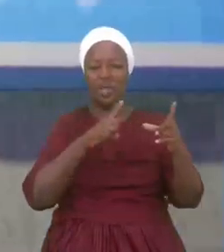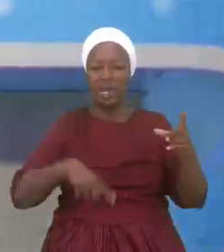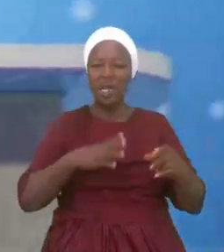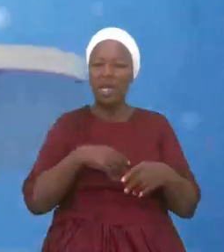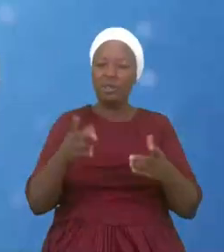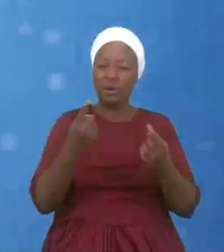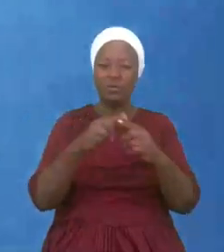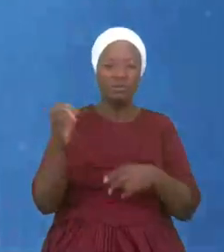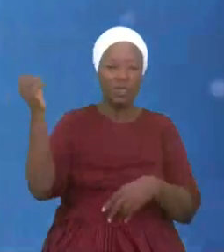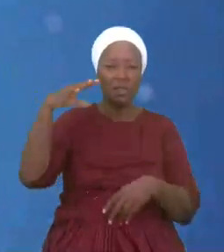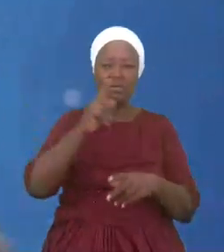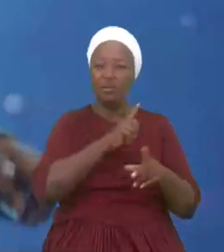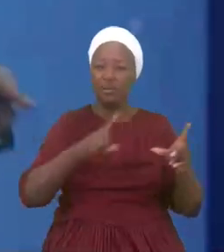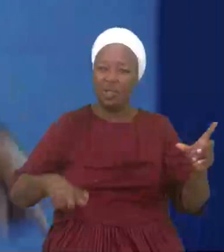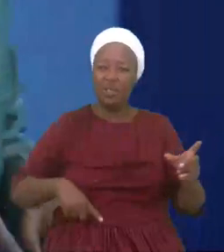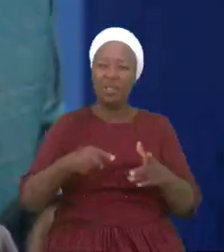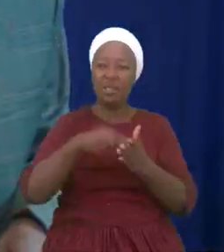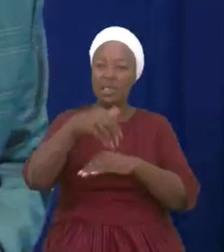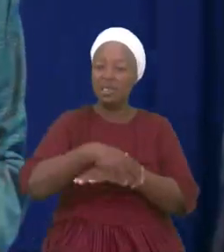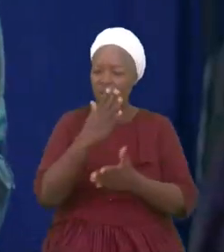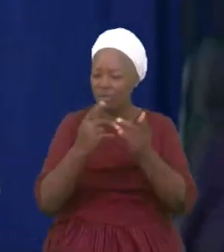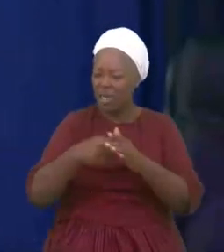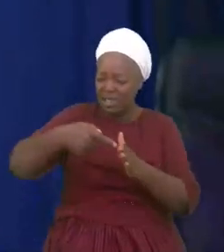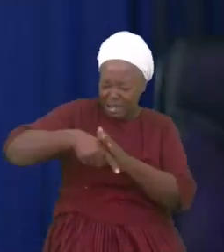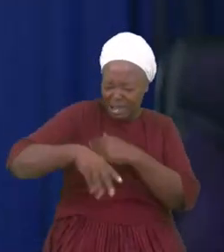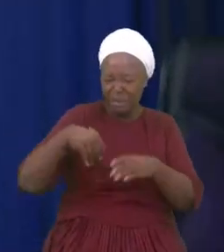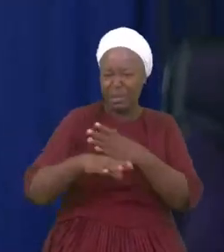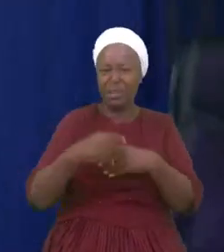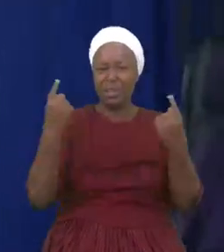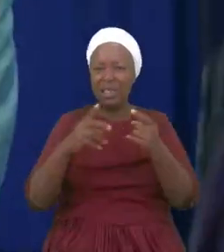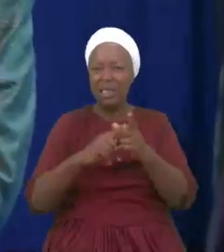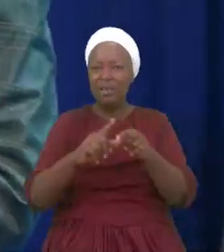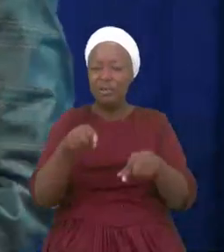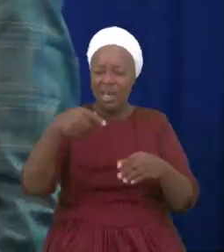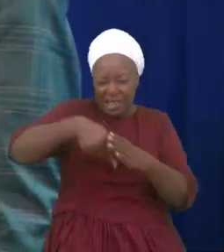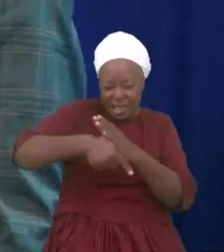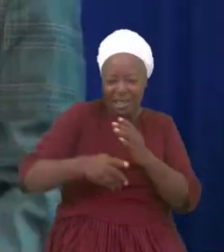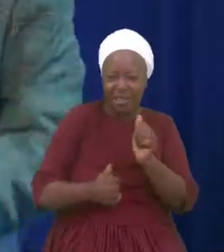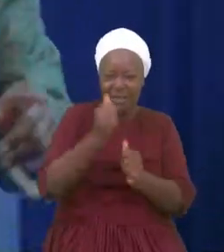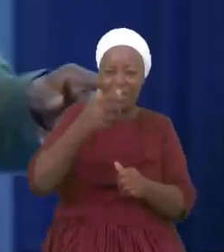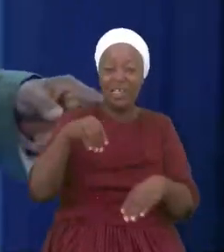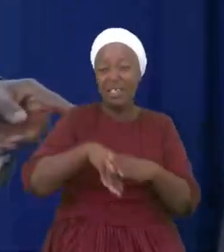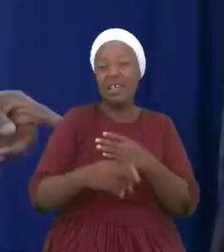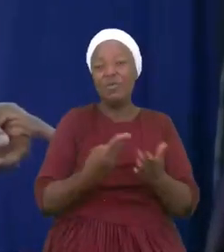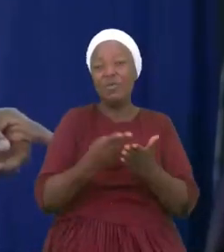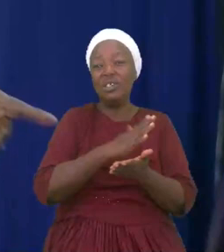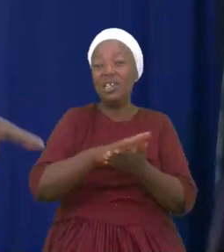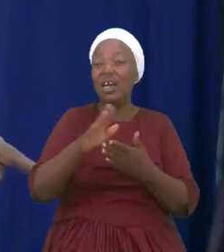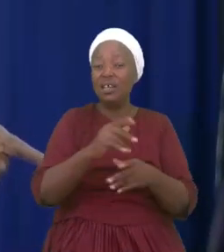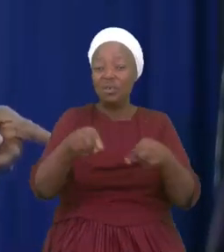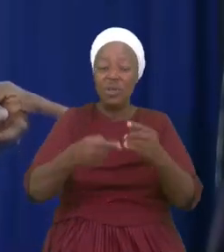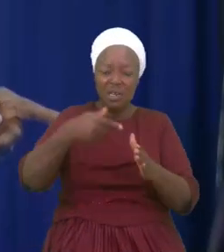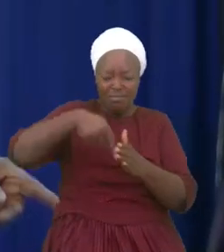catégorie ceux qui sont dans les terrains qui seront rachetés ce soir ils étaient dans les ténèbres dans la vie de génération